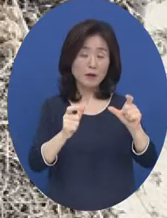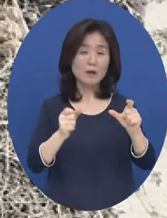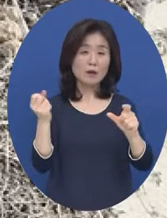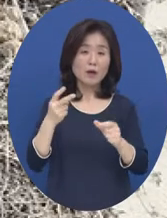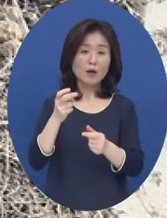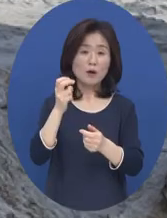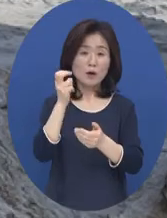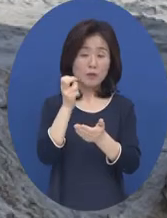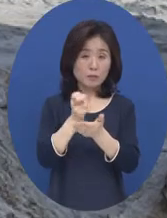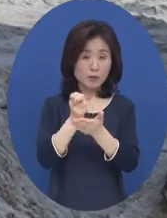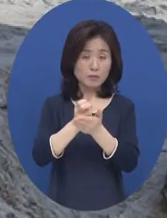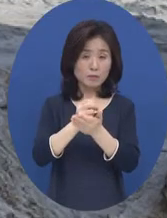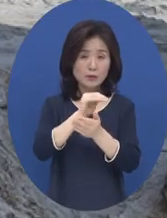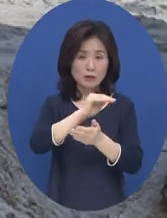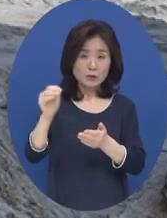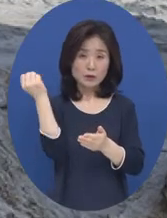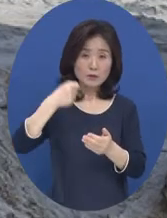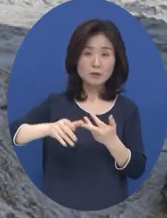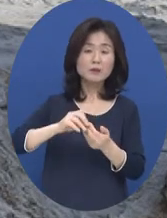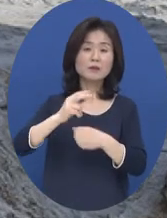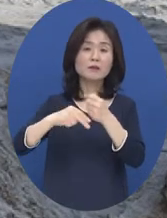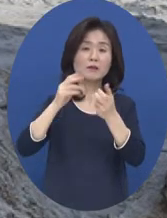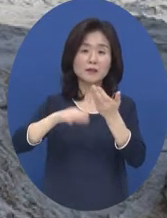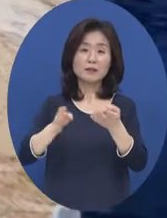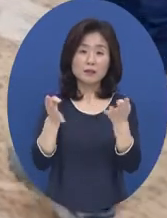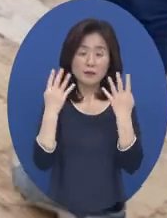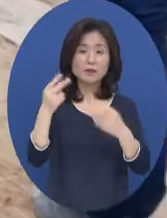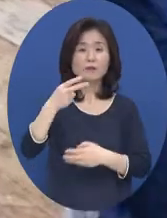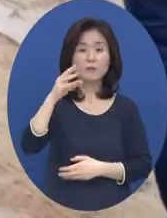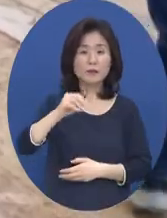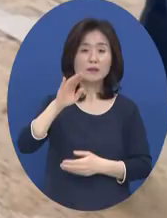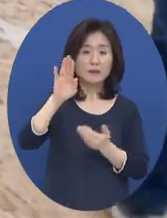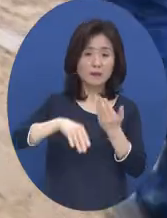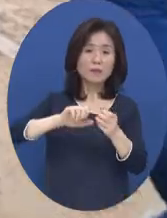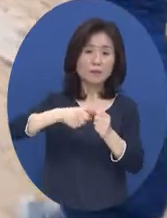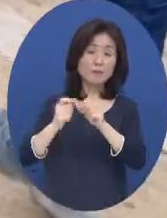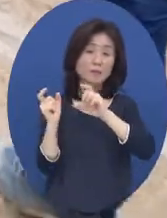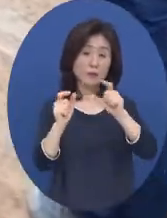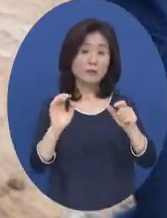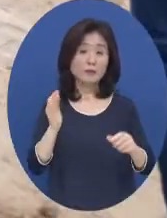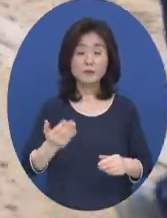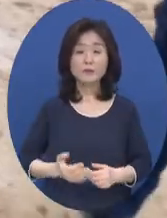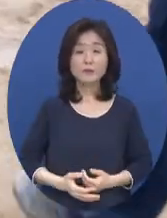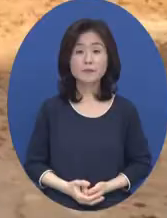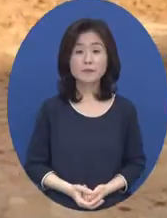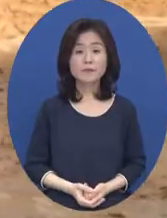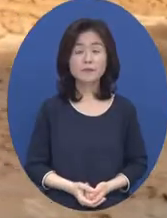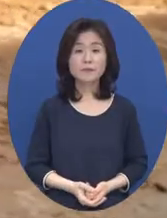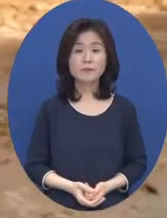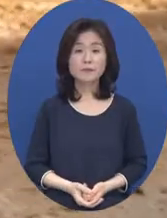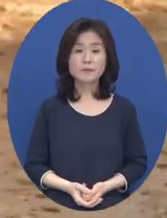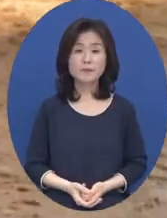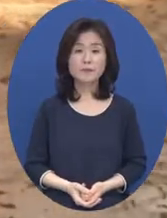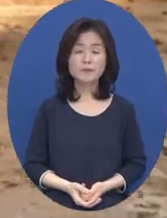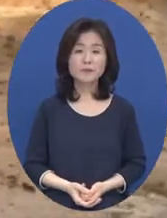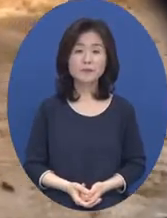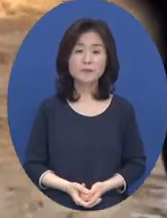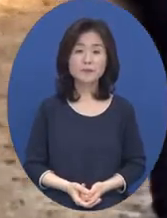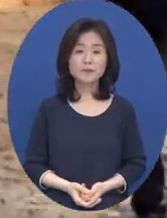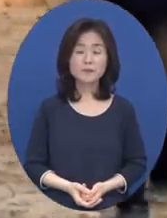기준을 위반할 경우 2년 이하의 징역 또는 2천만 원 이하의 벌금에 처해집니다. 경기지TV 구영슬입니다.